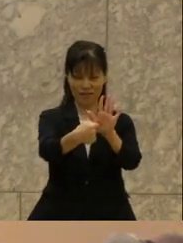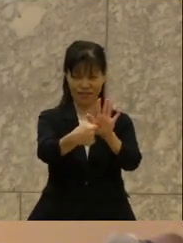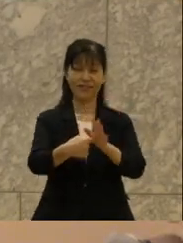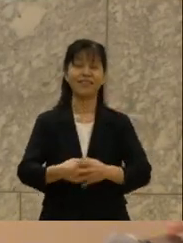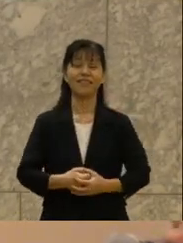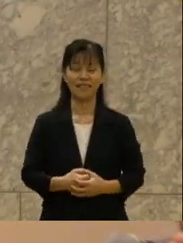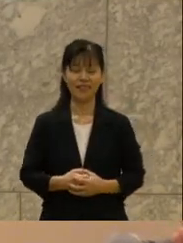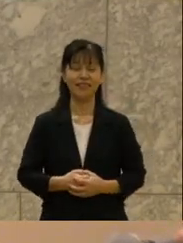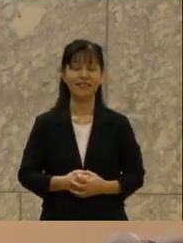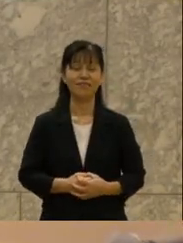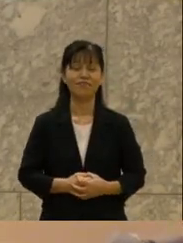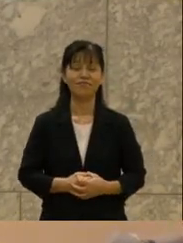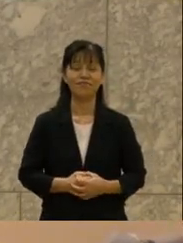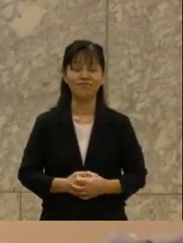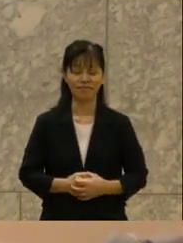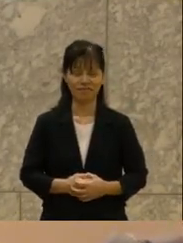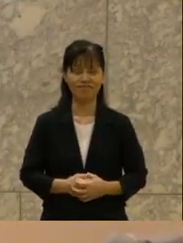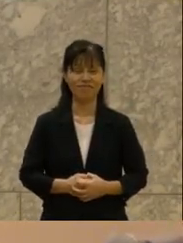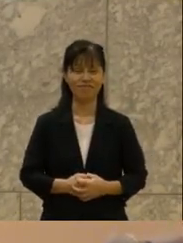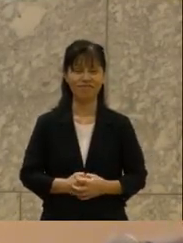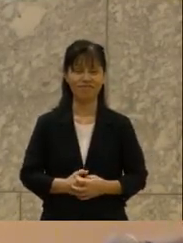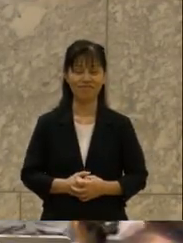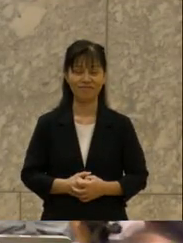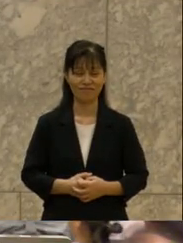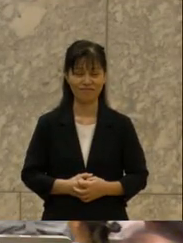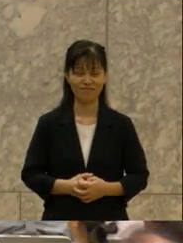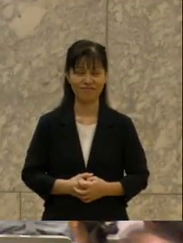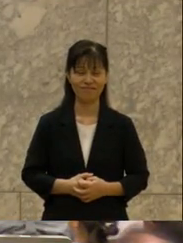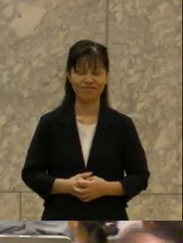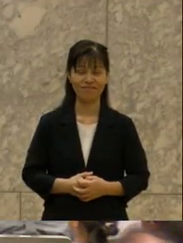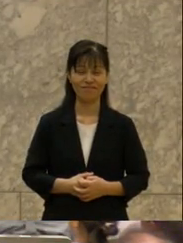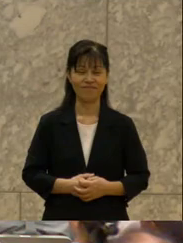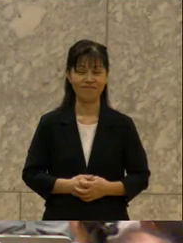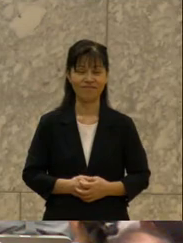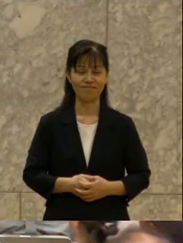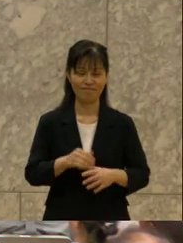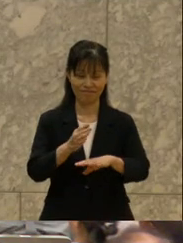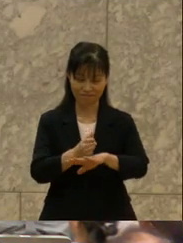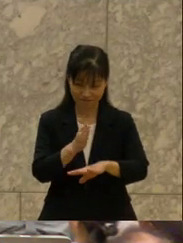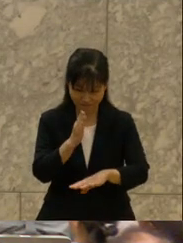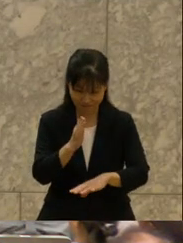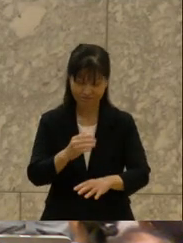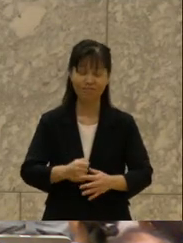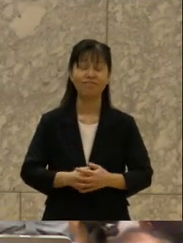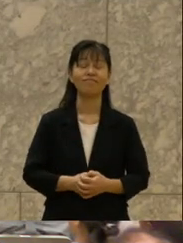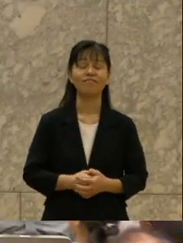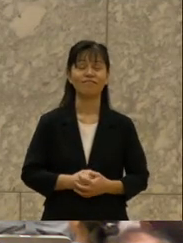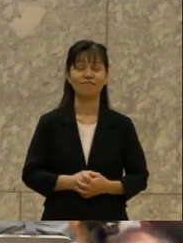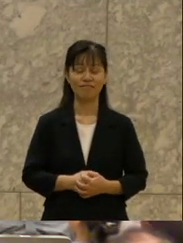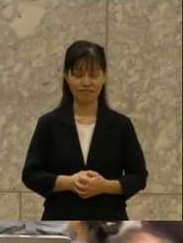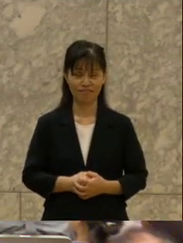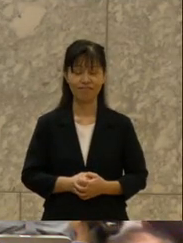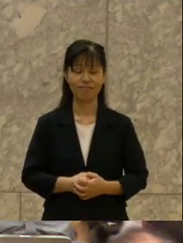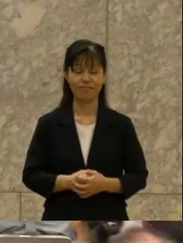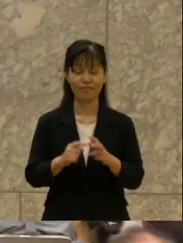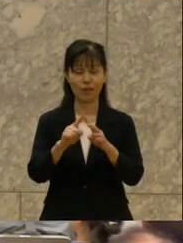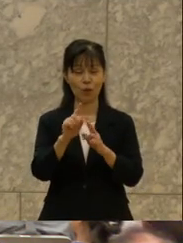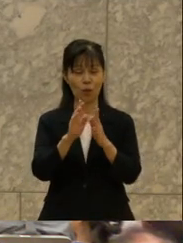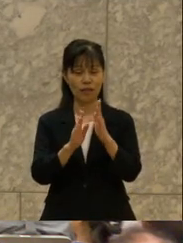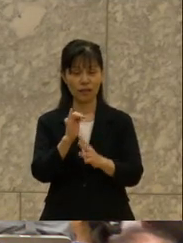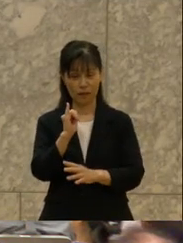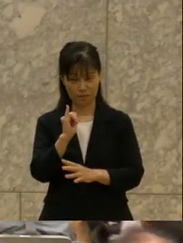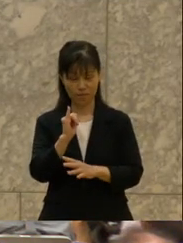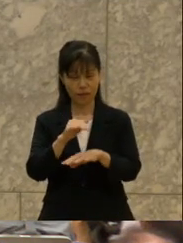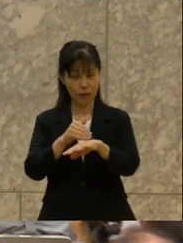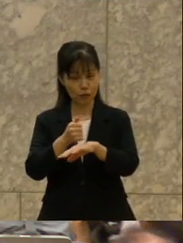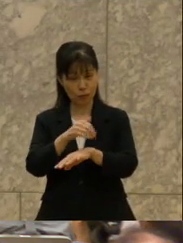ございましただそうでございますぜひありがとうございましたありがとうございましたありがとうございましたさあごめんなさいあの小林さんその皆さん選手